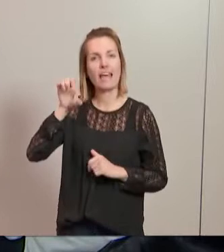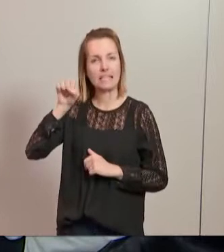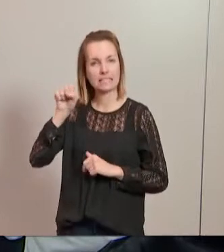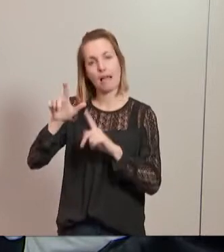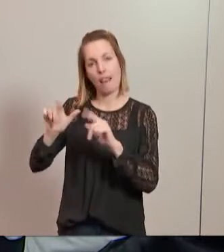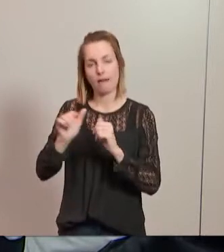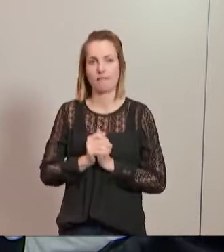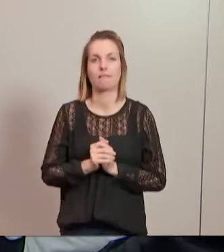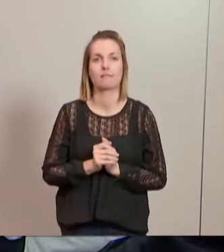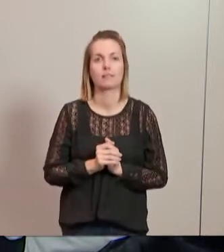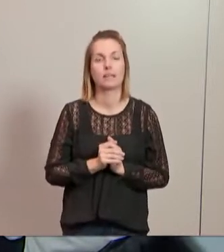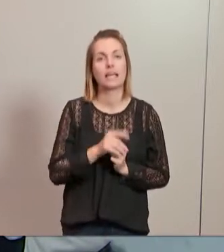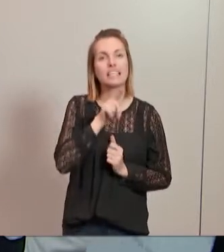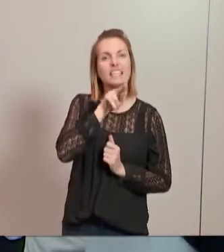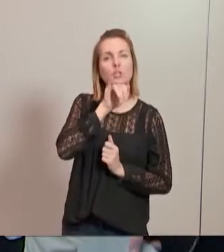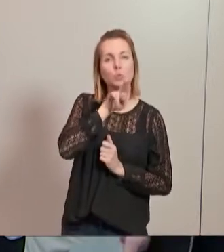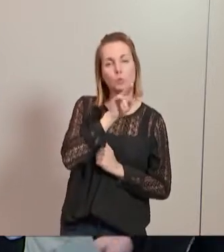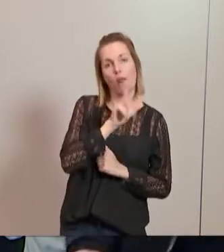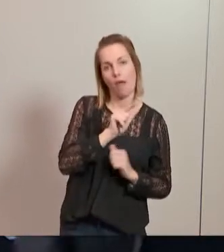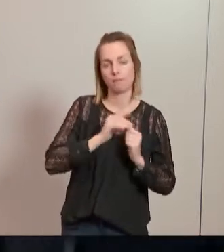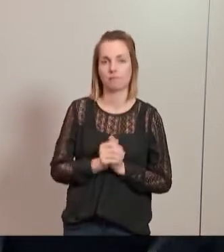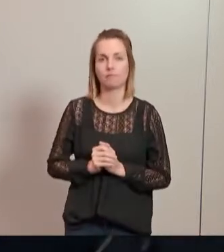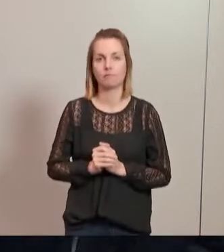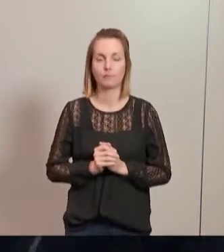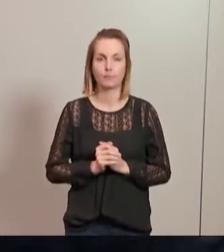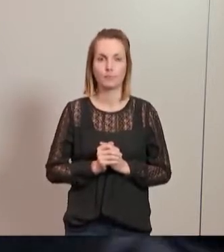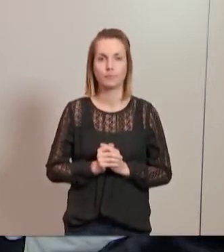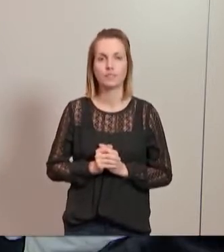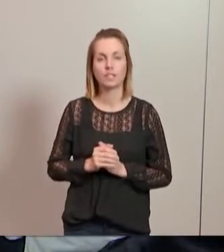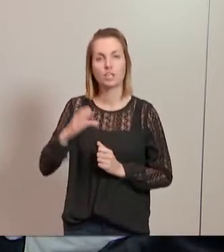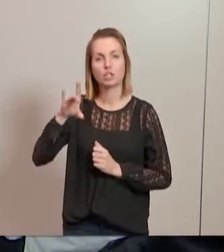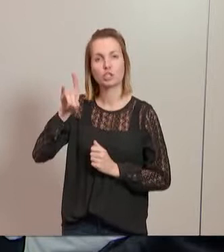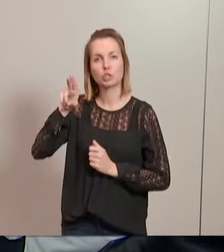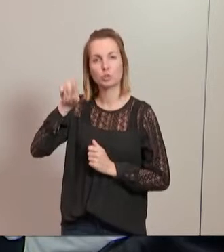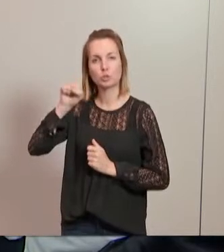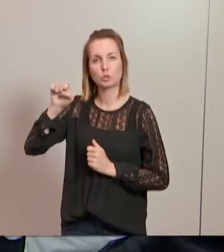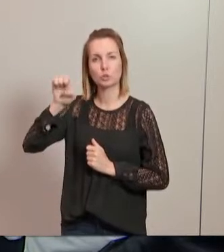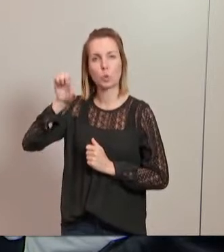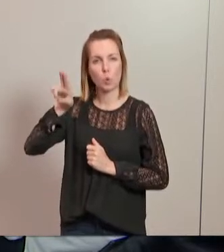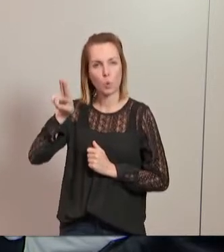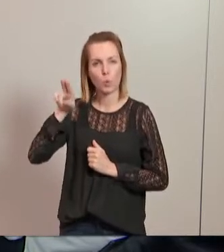Présent. Claire Guillu. Présente. Loïc Chussot.